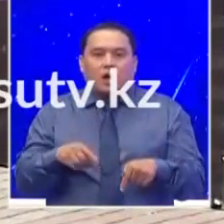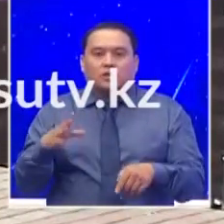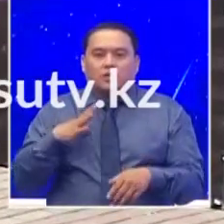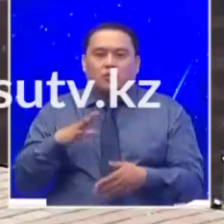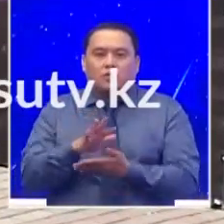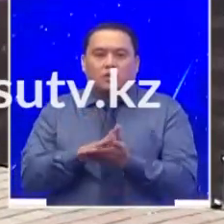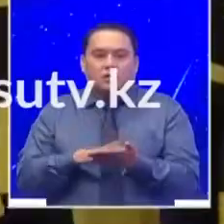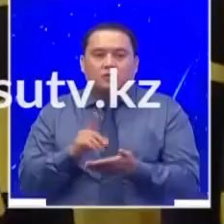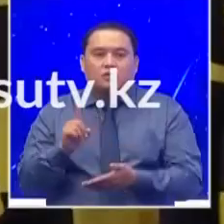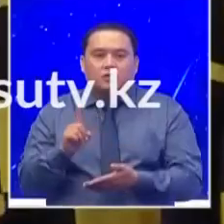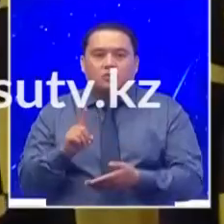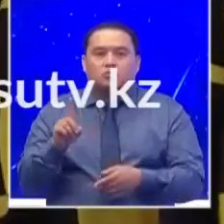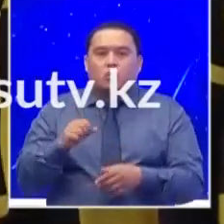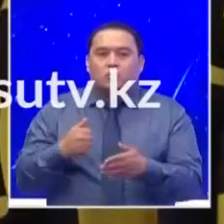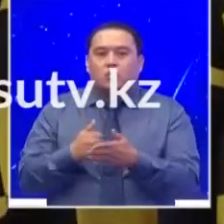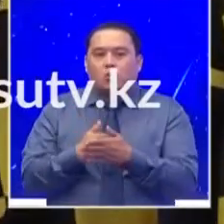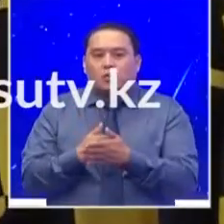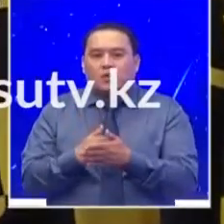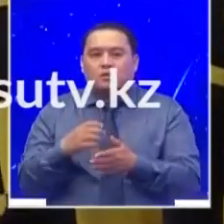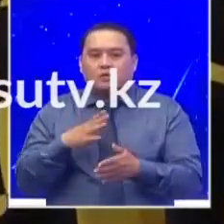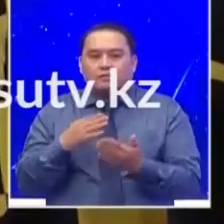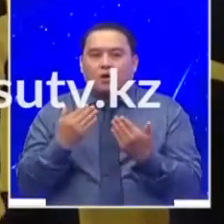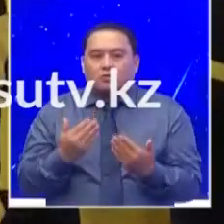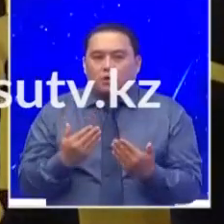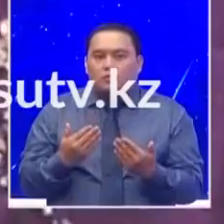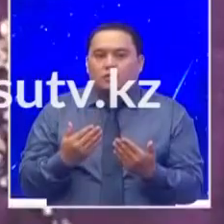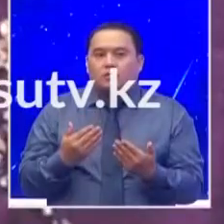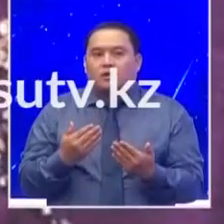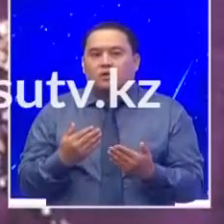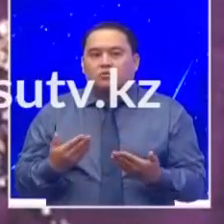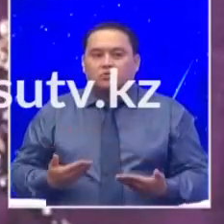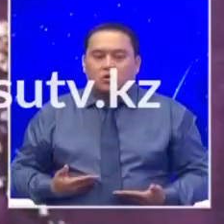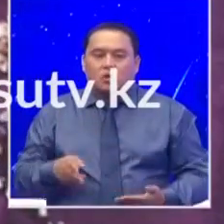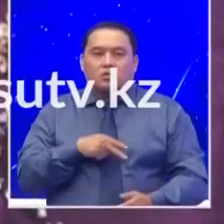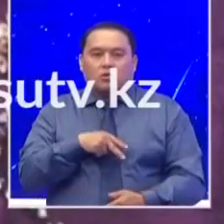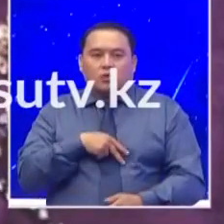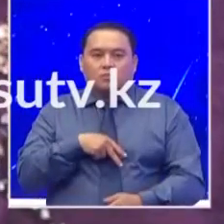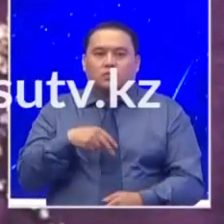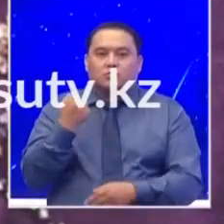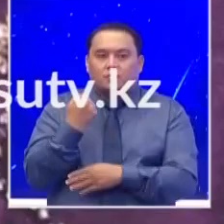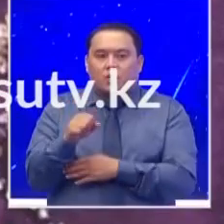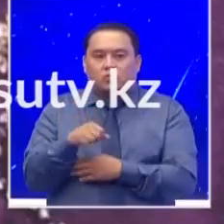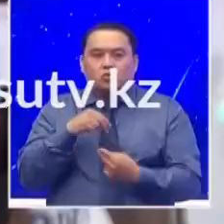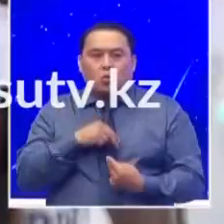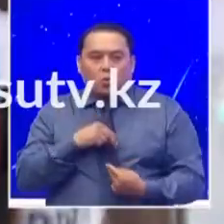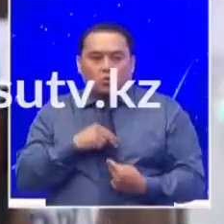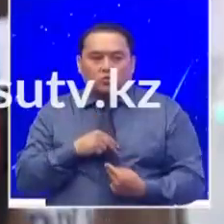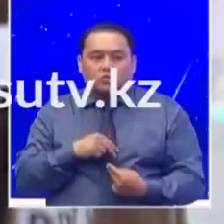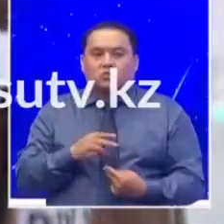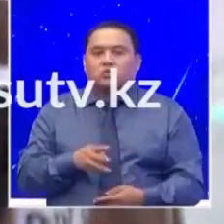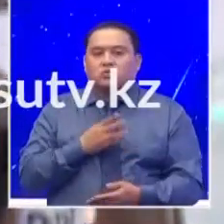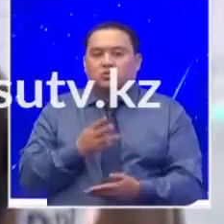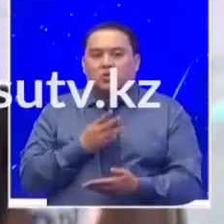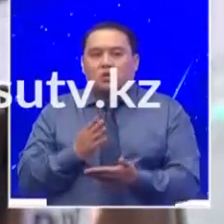областного телеканала ЖТСУ. В этой должности он проработал последние 6 лет своей жизни. Лауреат президентской премии, своим трудом и беззаветным